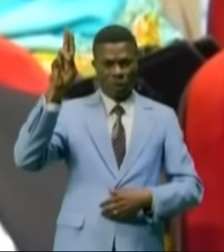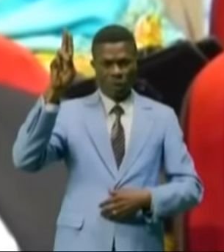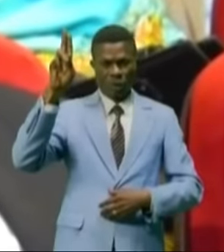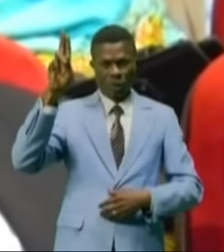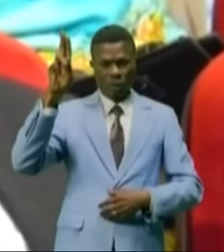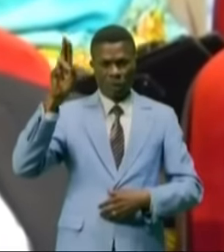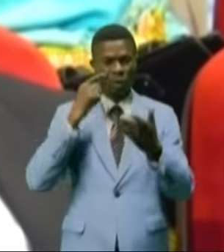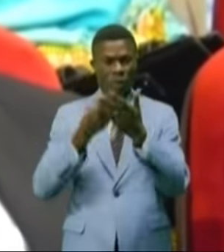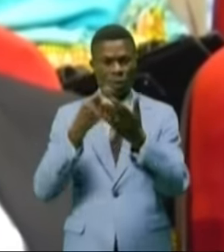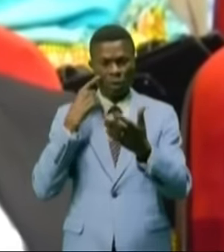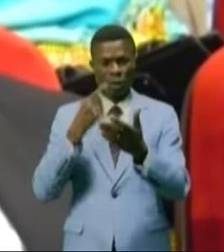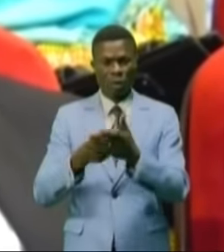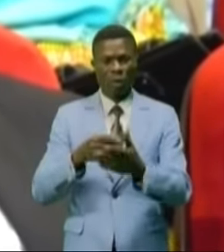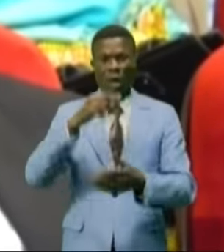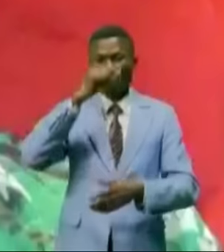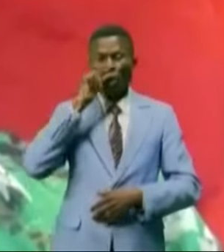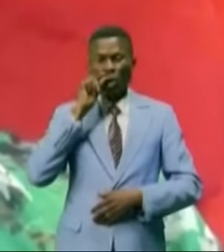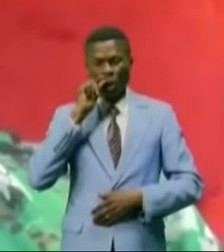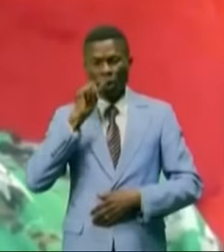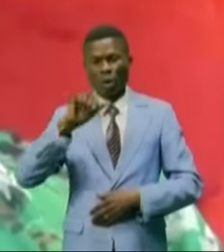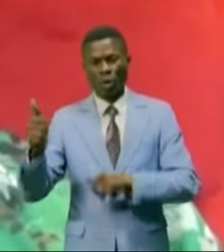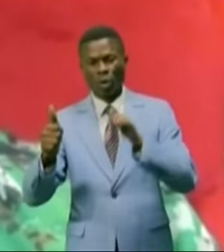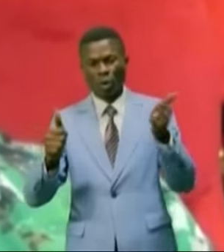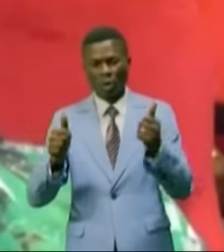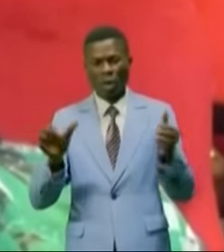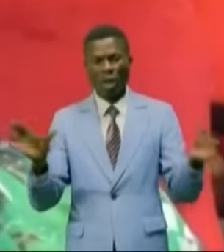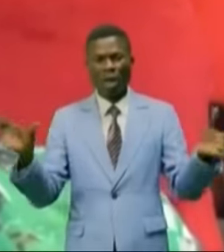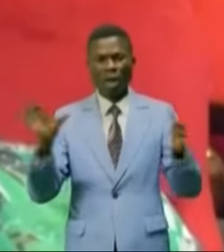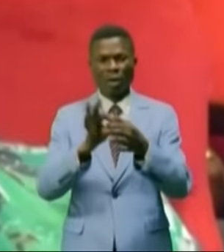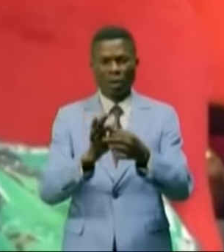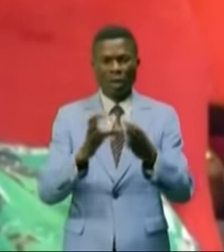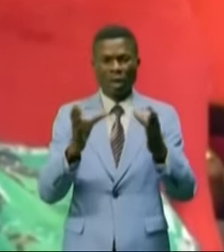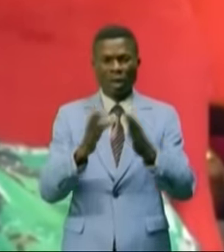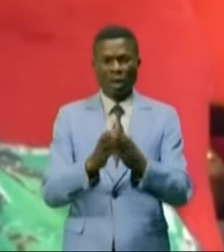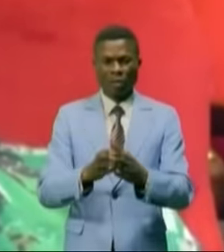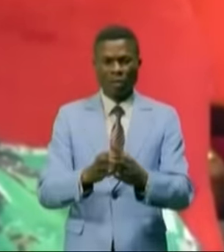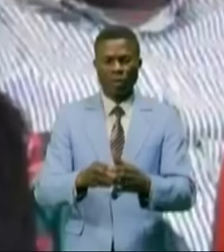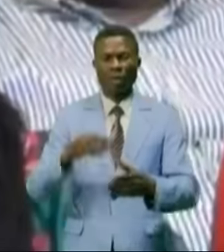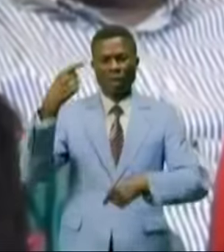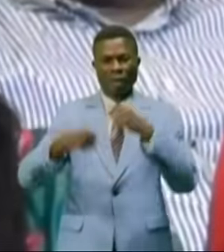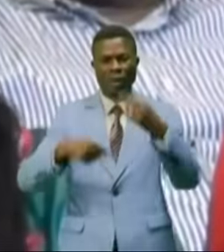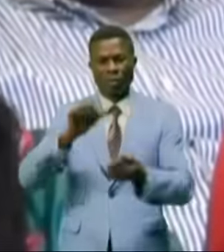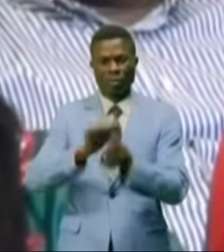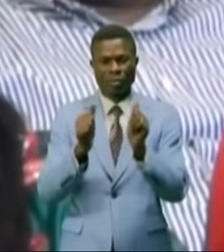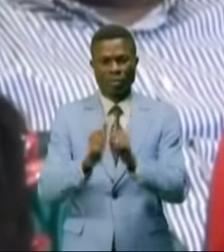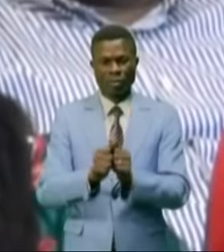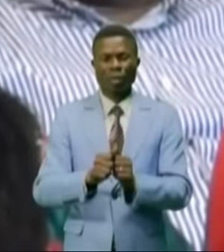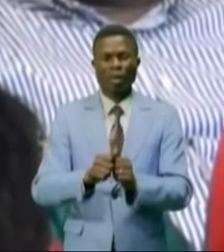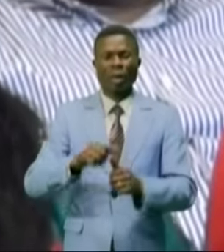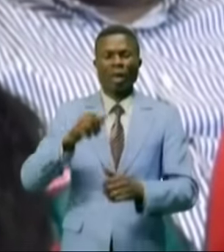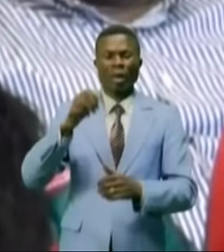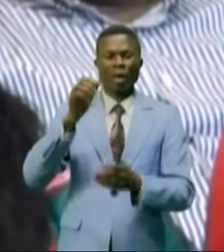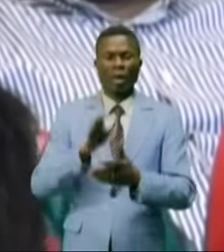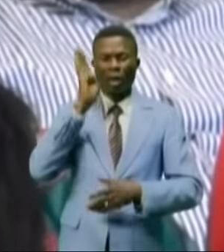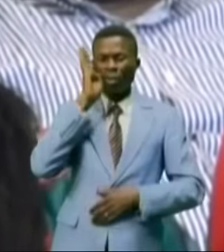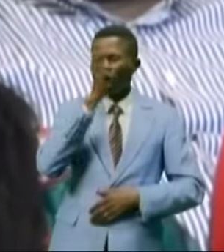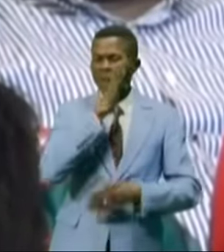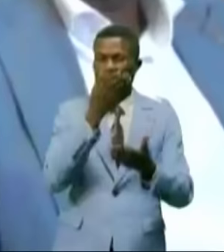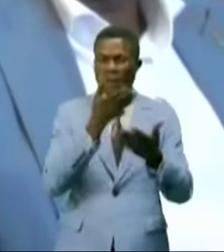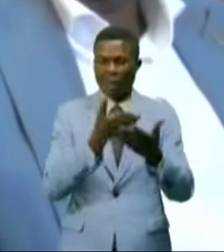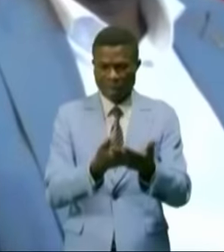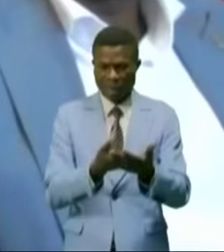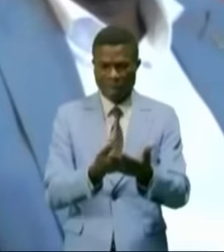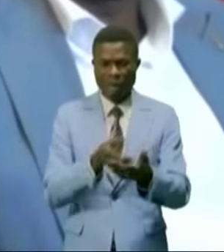de Christophe Mbosso et autres. Une alliance avec FDC à débattre Lukwebo n'est pas exclue. Au cours de cette